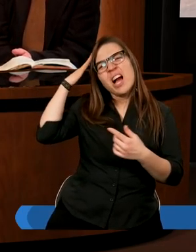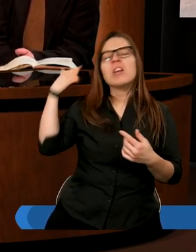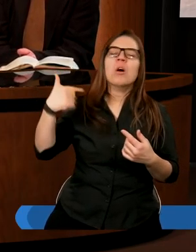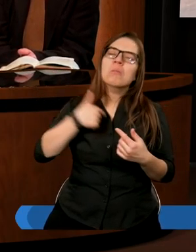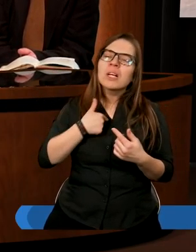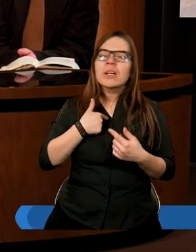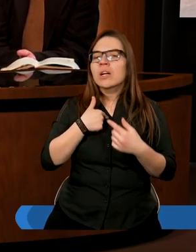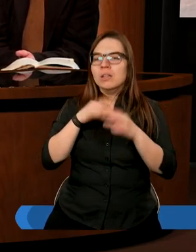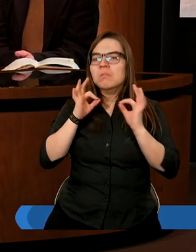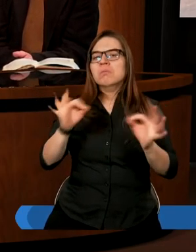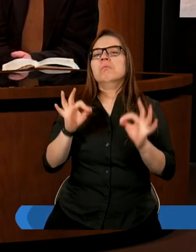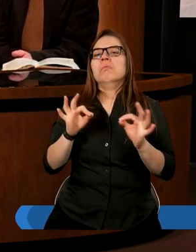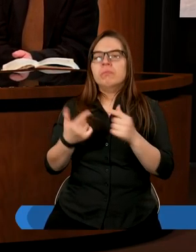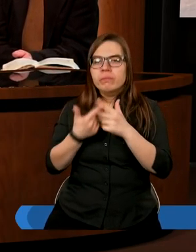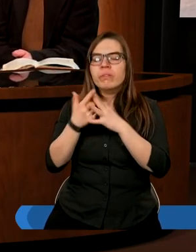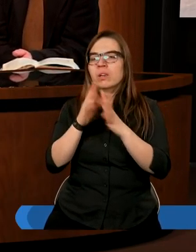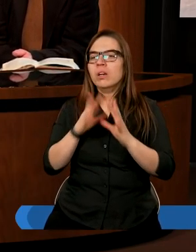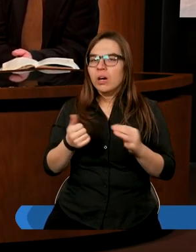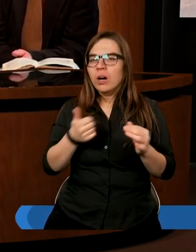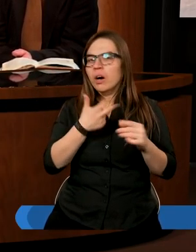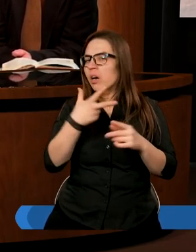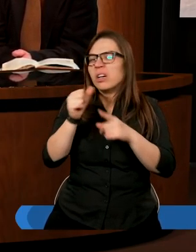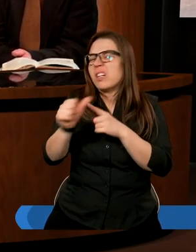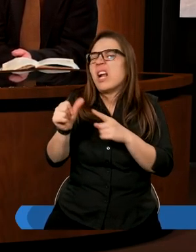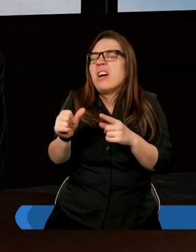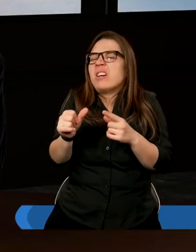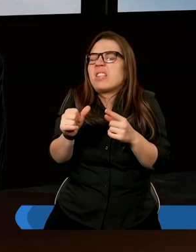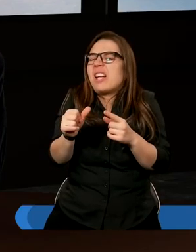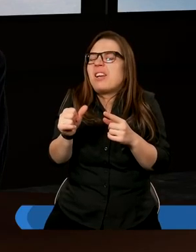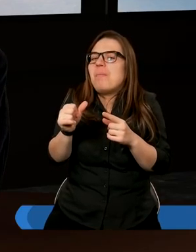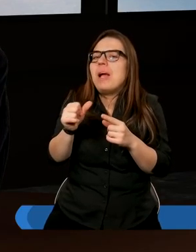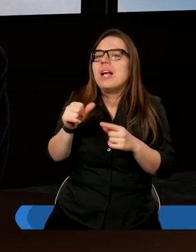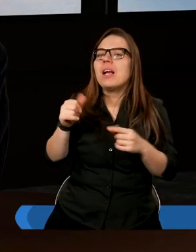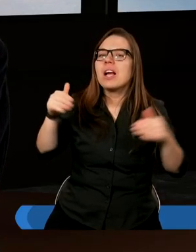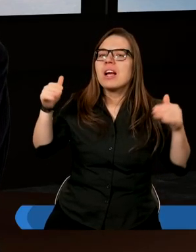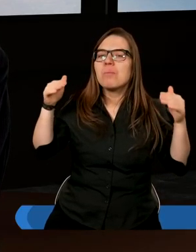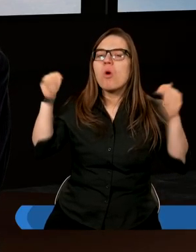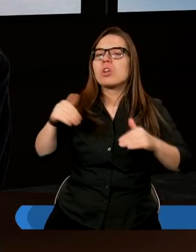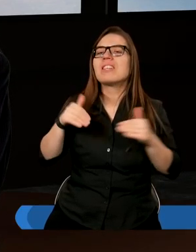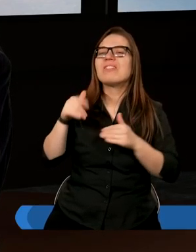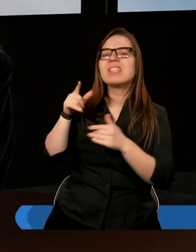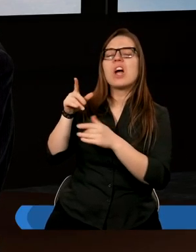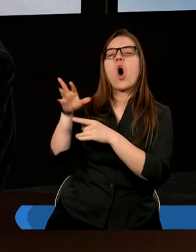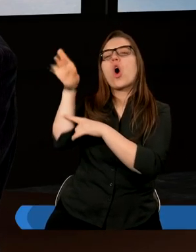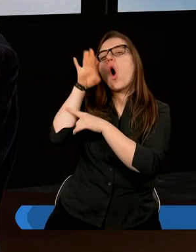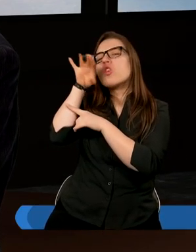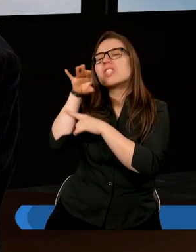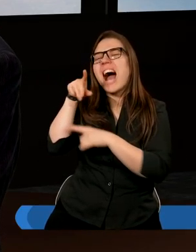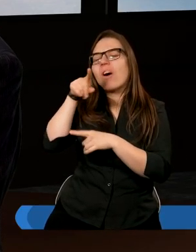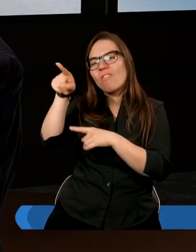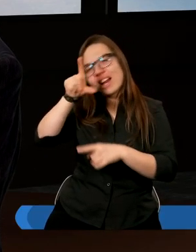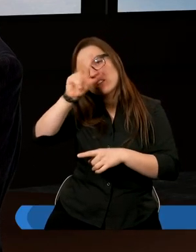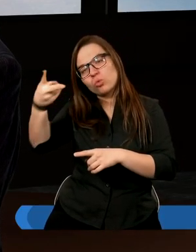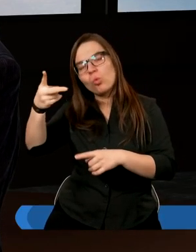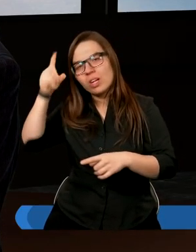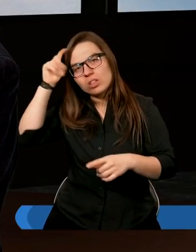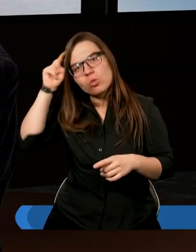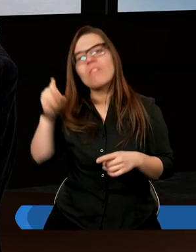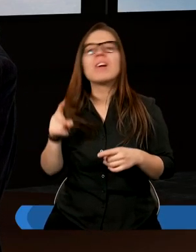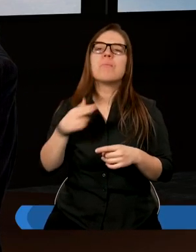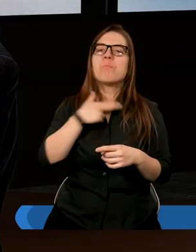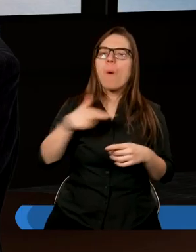no, nie jesteśmy w stanie ich rozczarować, bo wierzymy w Boga takiego, o którym nieraz